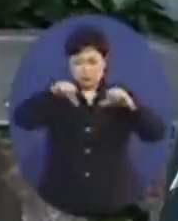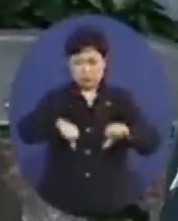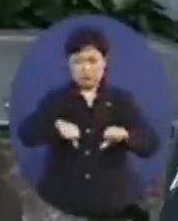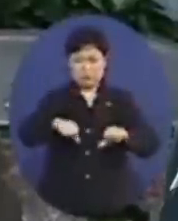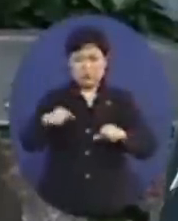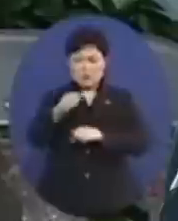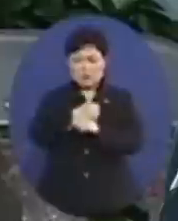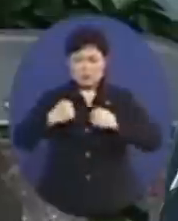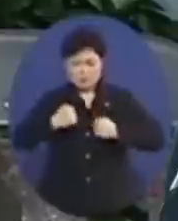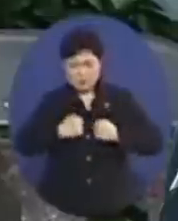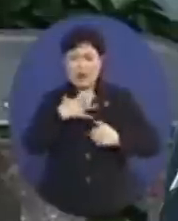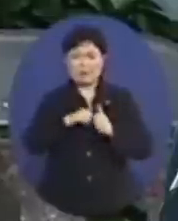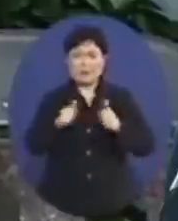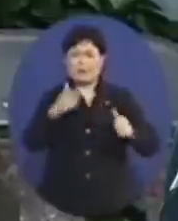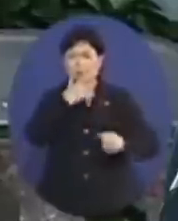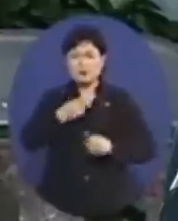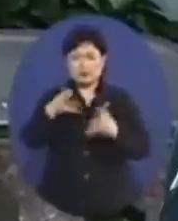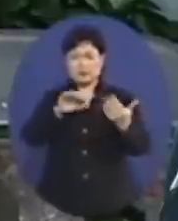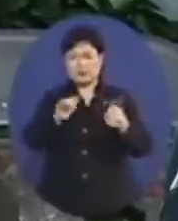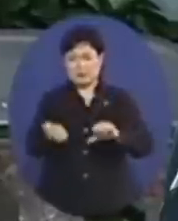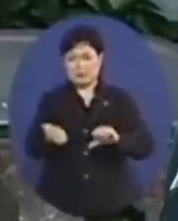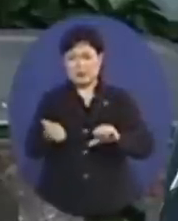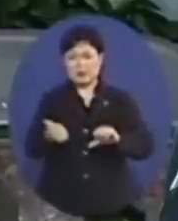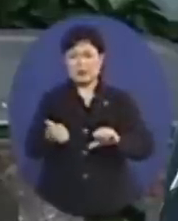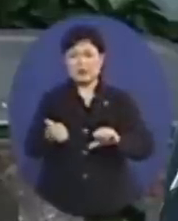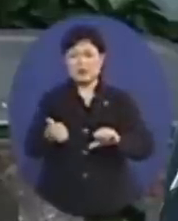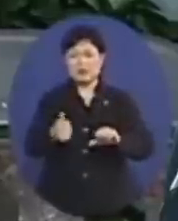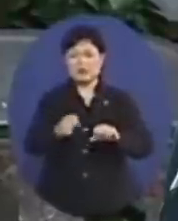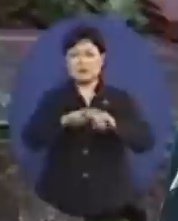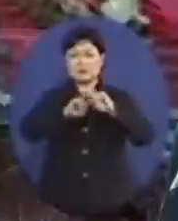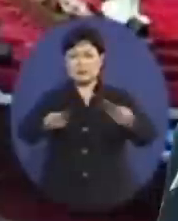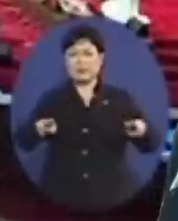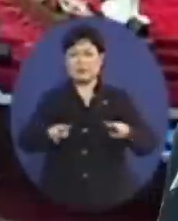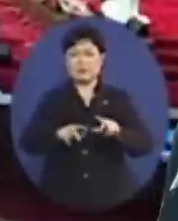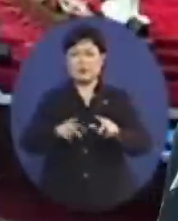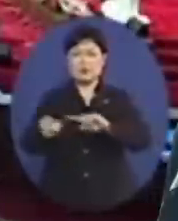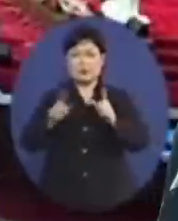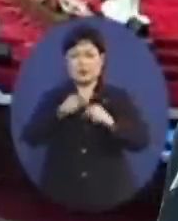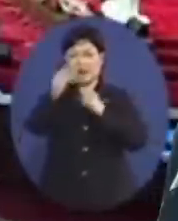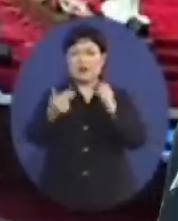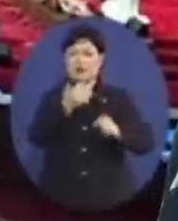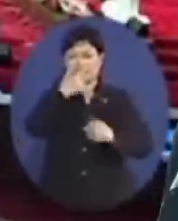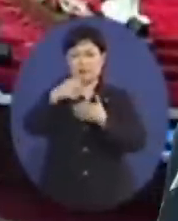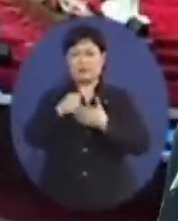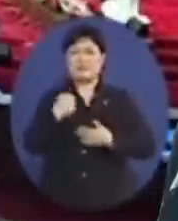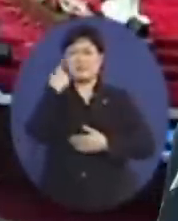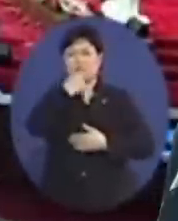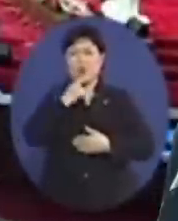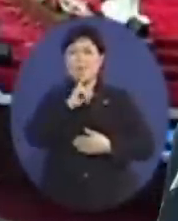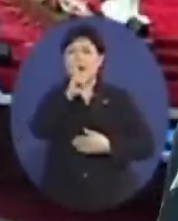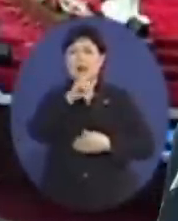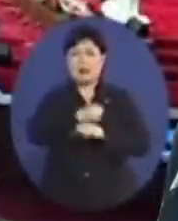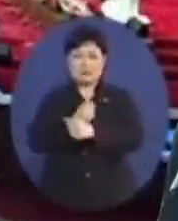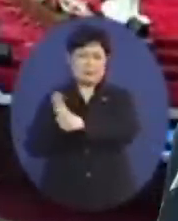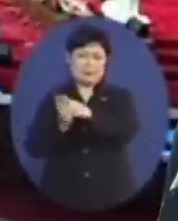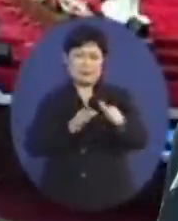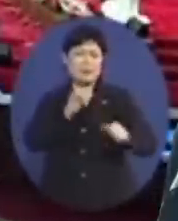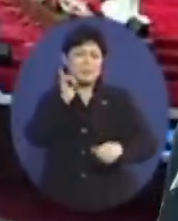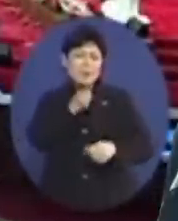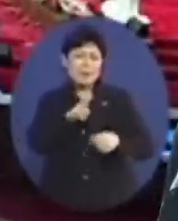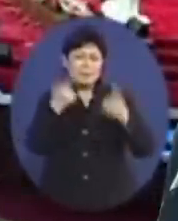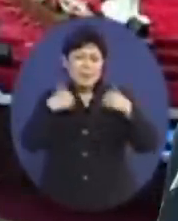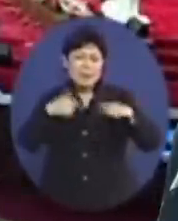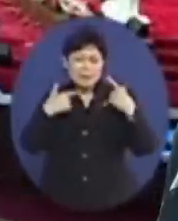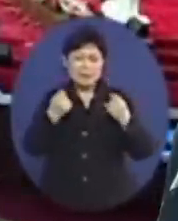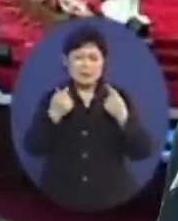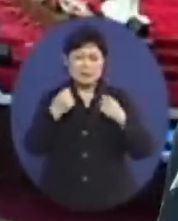주셨다. 제가 사망과 음부를 실패하시고 부활과 영생을 내게 주셨다. 그걸 자꾸 입으로 외우십시오. 매일같이 십자가를